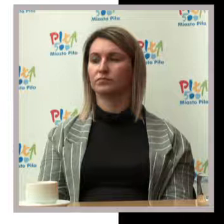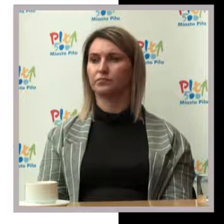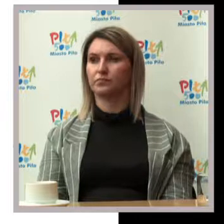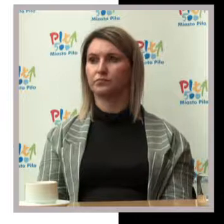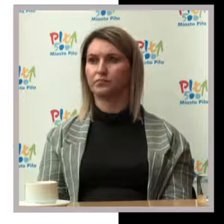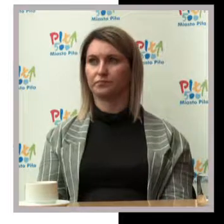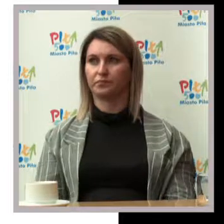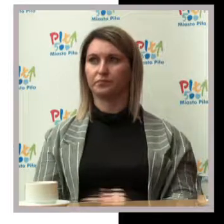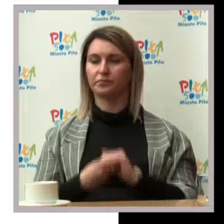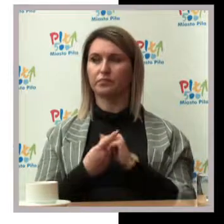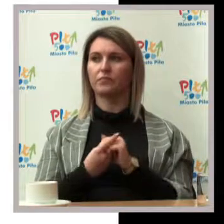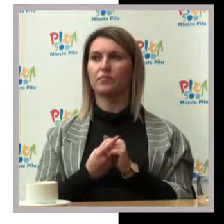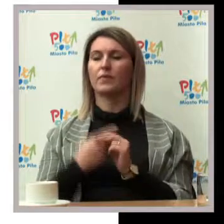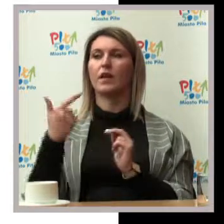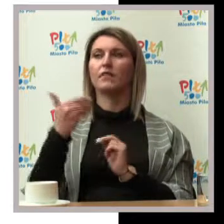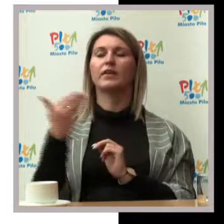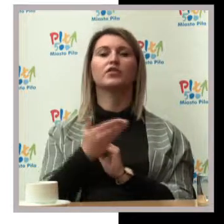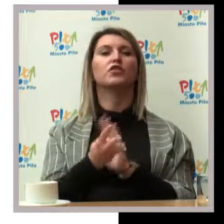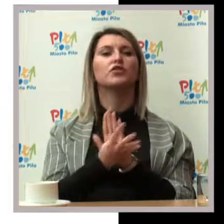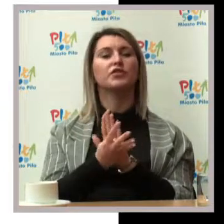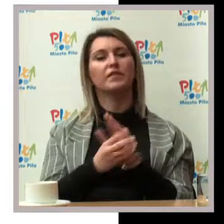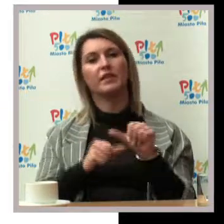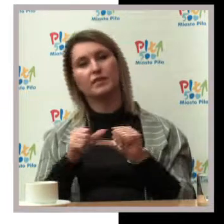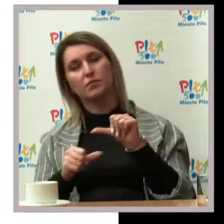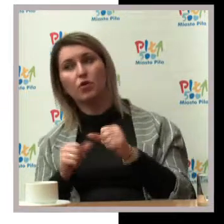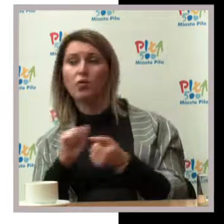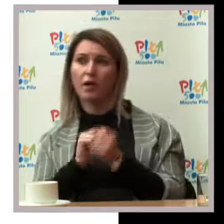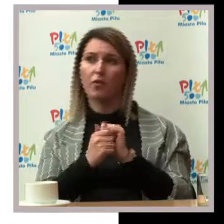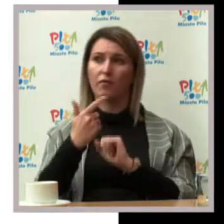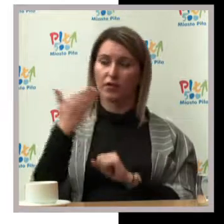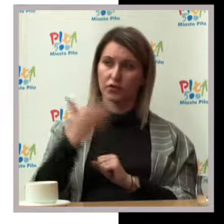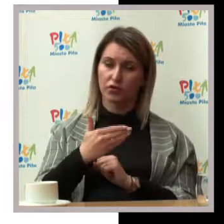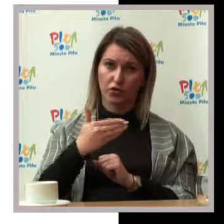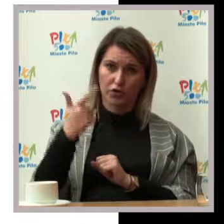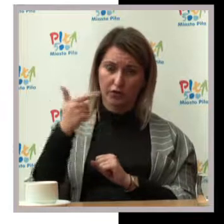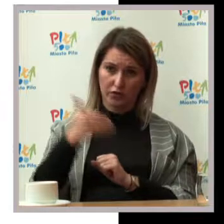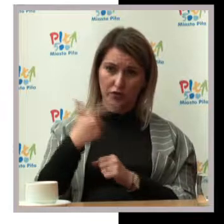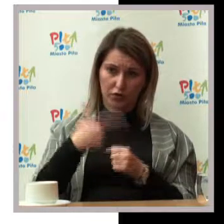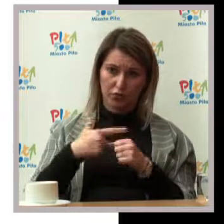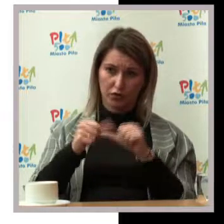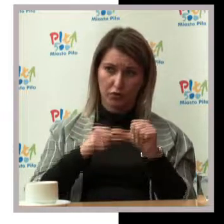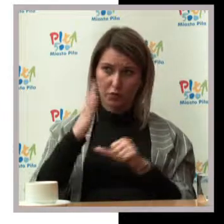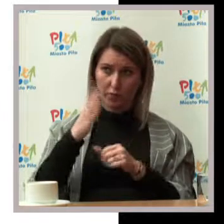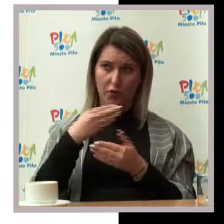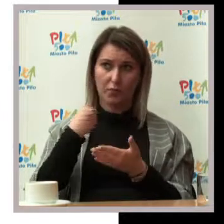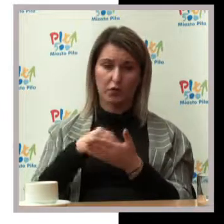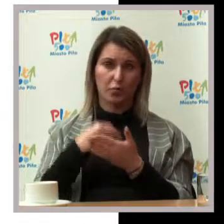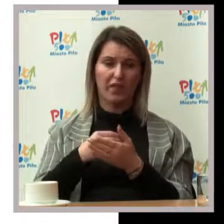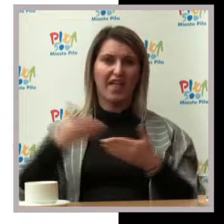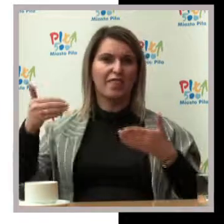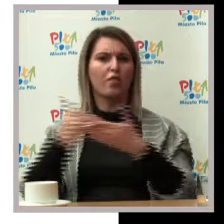roku 2019. W roku 2020 kluczowe inwestycje w zakresie zakupu autobusów będą